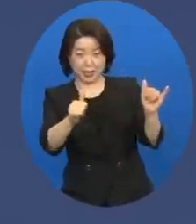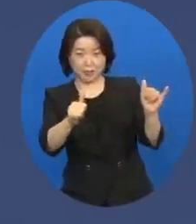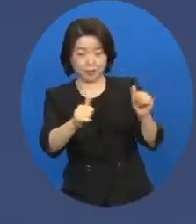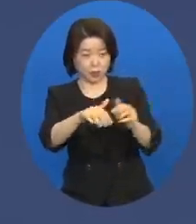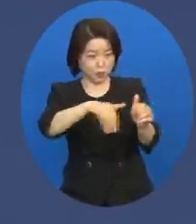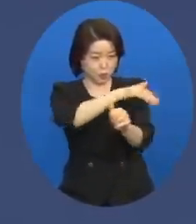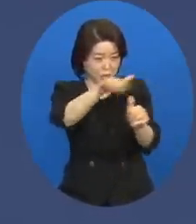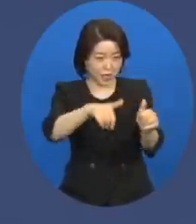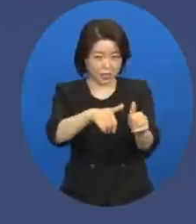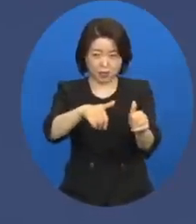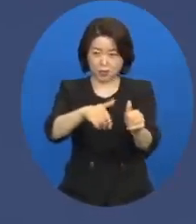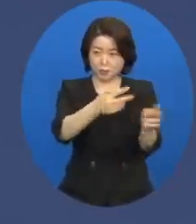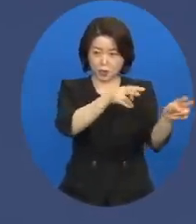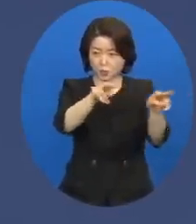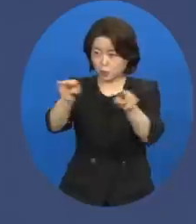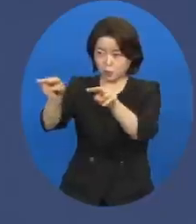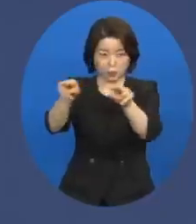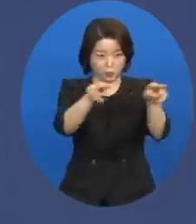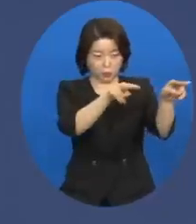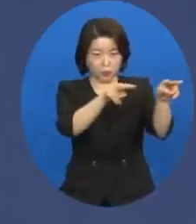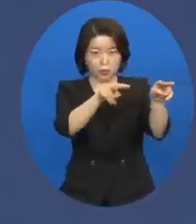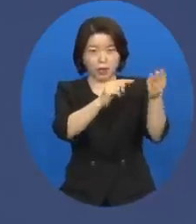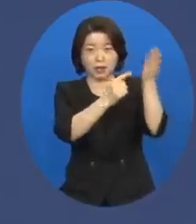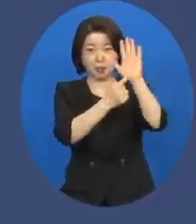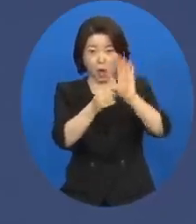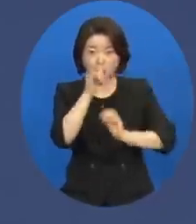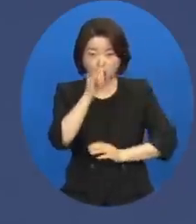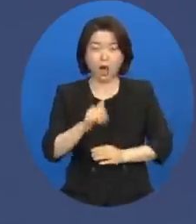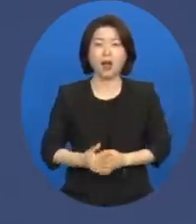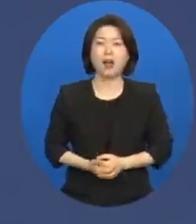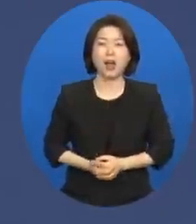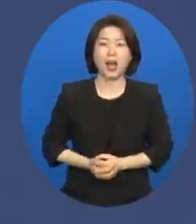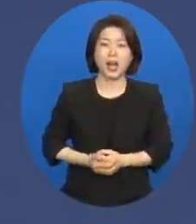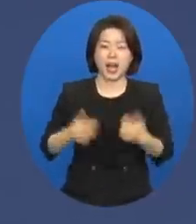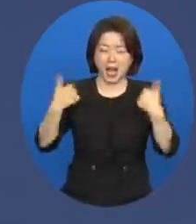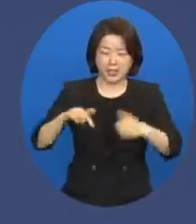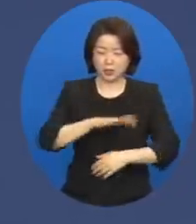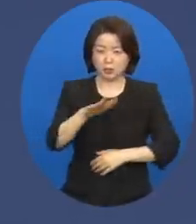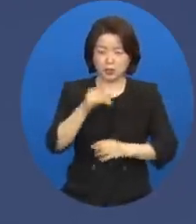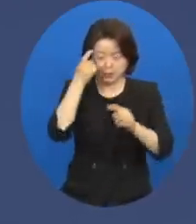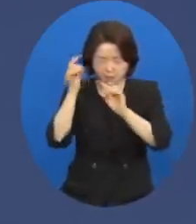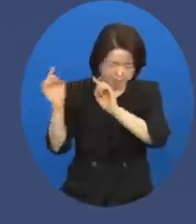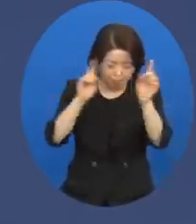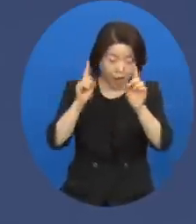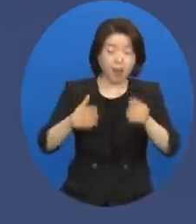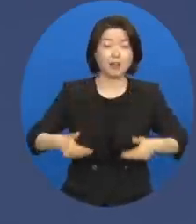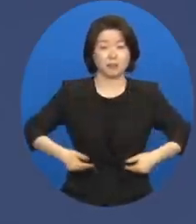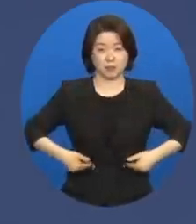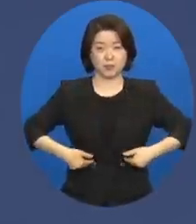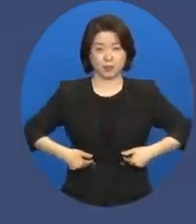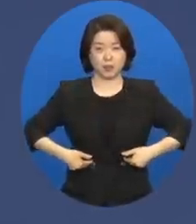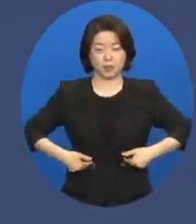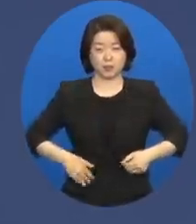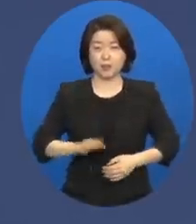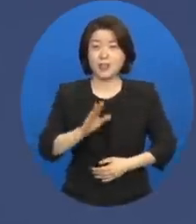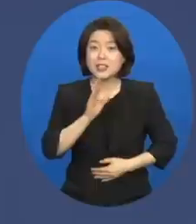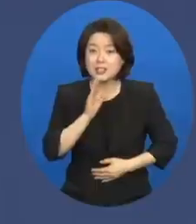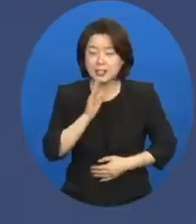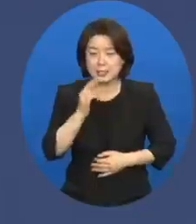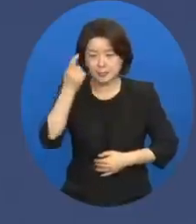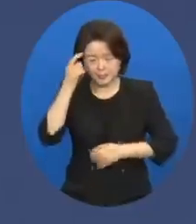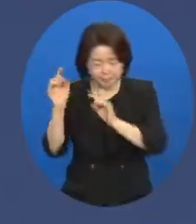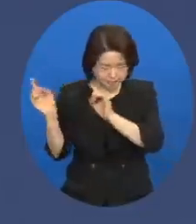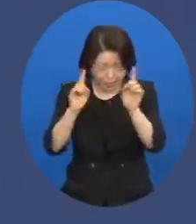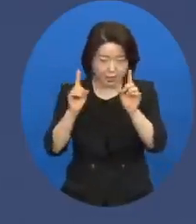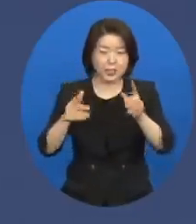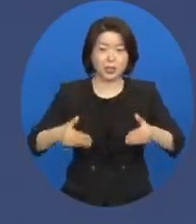환경 상황 이런 거에 늘 반응을 하니까 그래서 늘 우리가 정신을 차려야 됩니다. 사실은 정신을 바짝